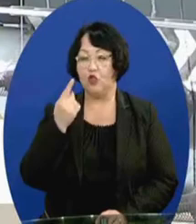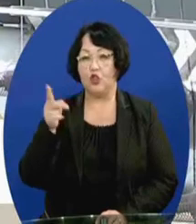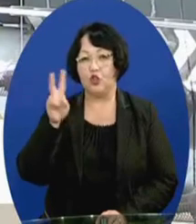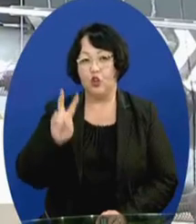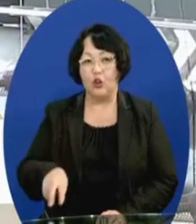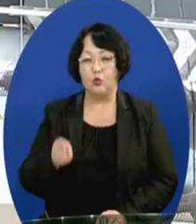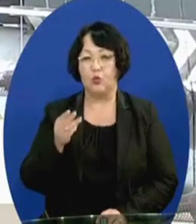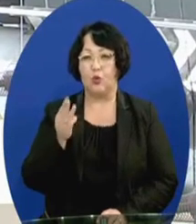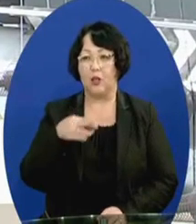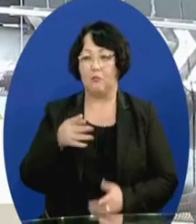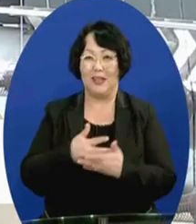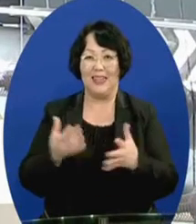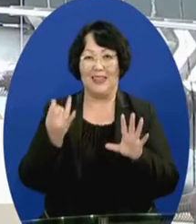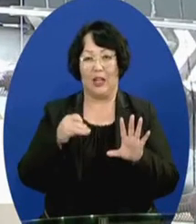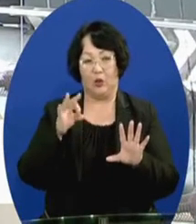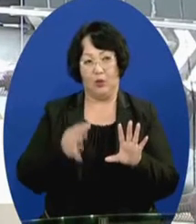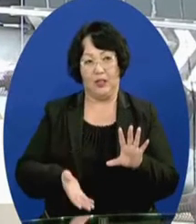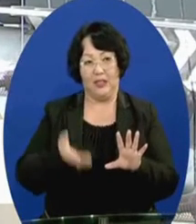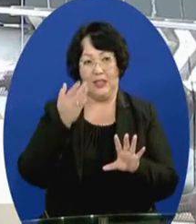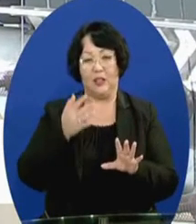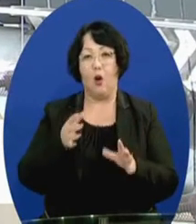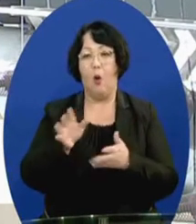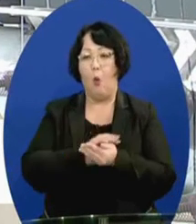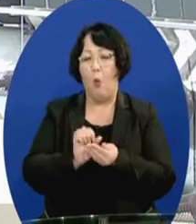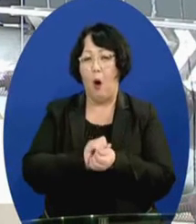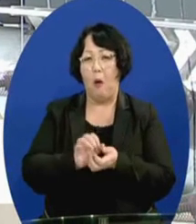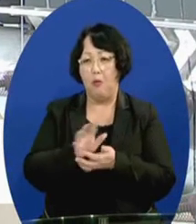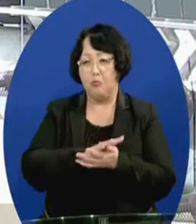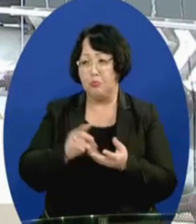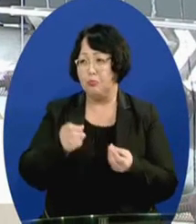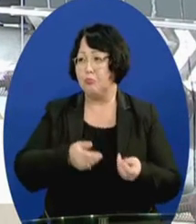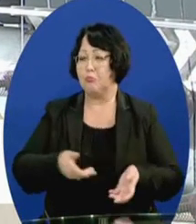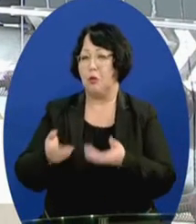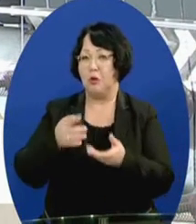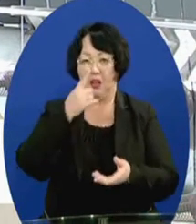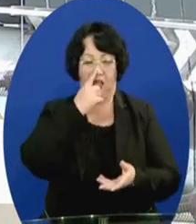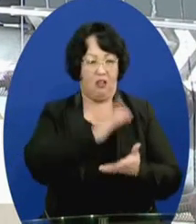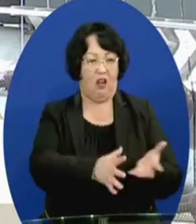эдийн 70-аас ч их хувийг хагас боловсруулсан буюу угаагаад л гаргаж байгаа гэсэн үг юм аа.